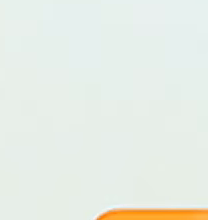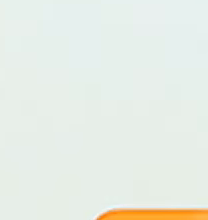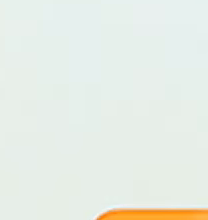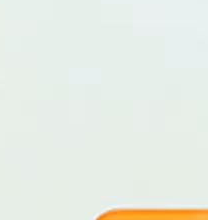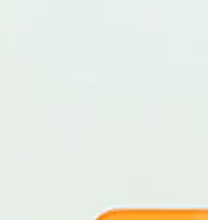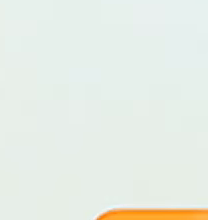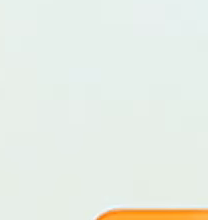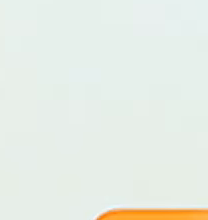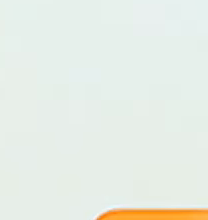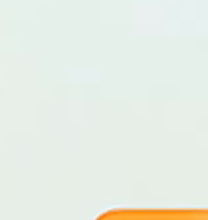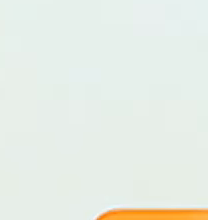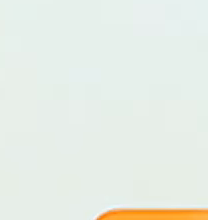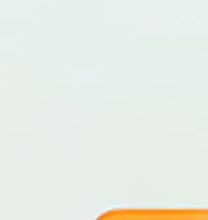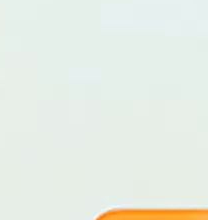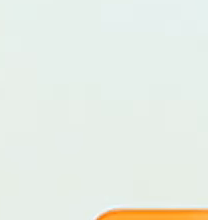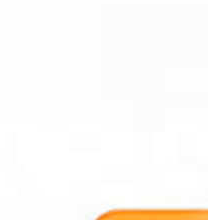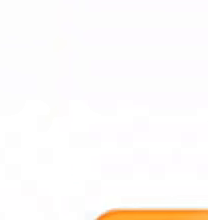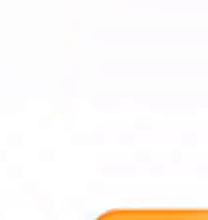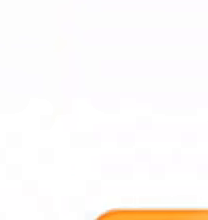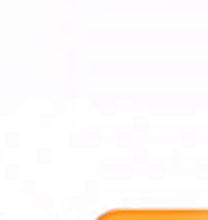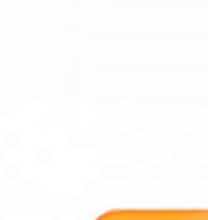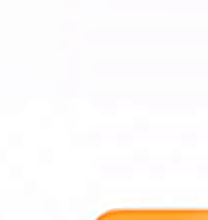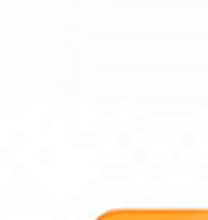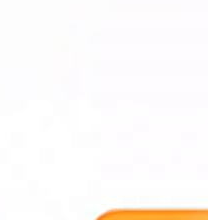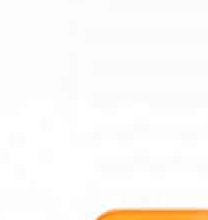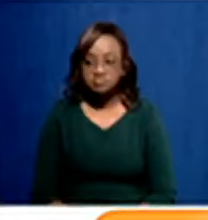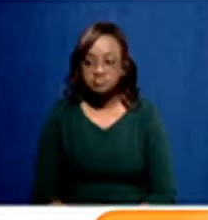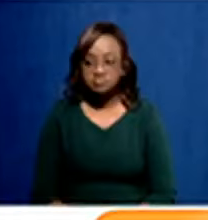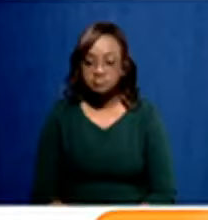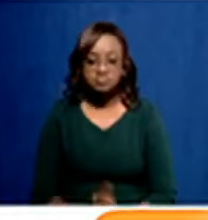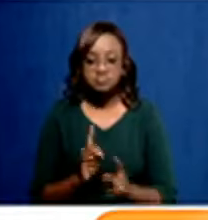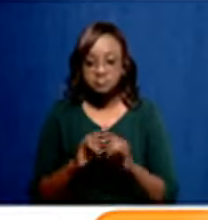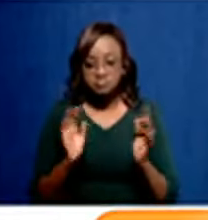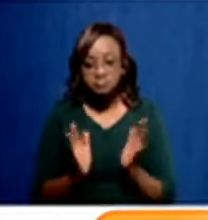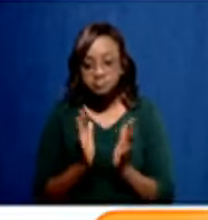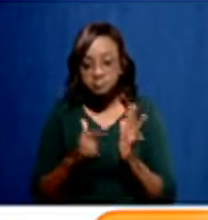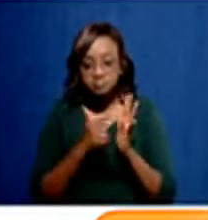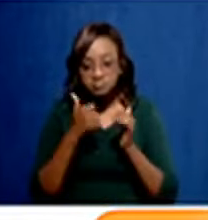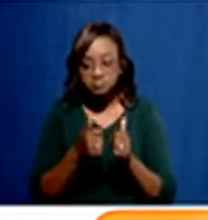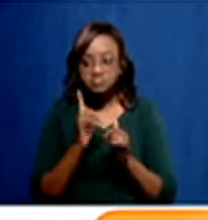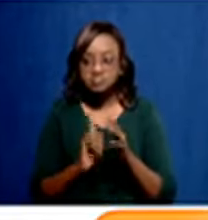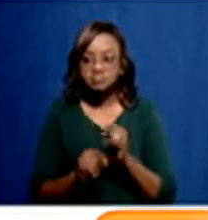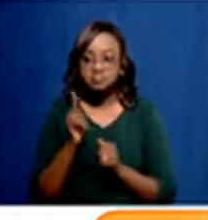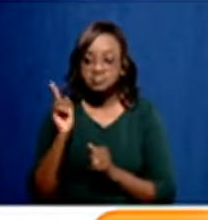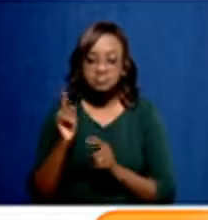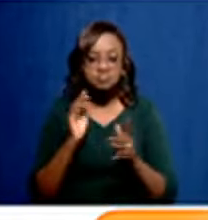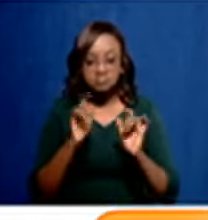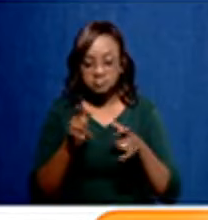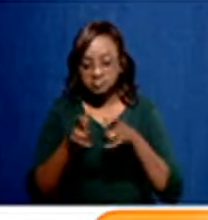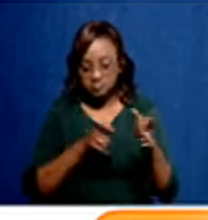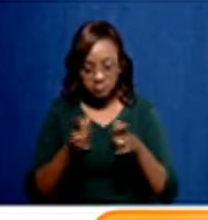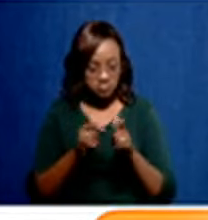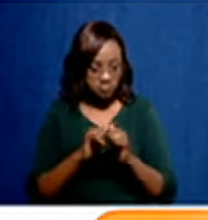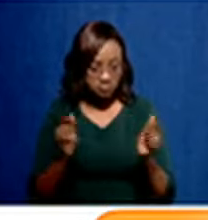mwanamke ambaye atakuwa na kubwa na kuliko kubwa. Hata hivyo, la kutia moyo ni kwamba dalili za fibroids zinaweza kudhibitiwa vyema na